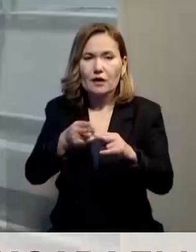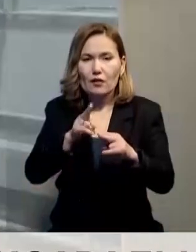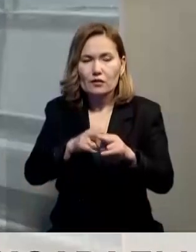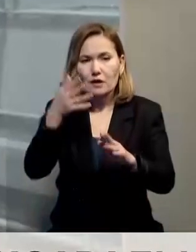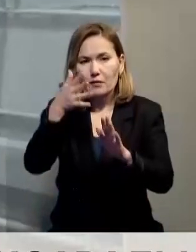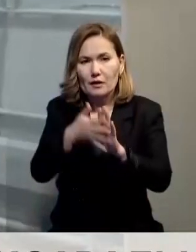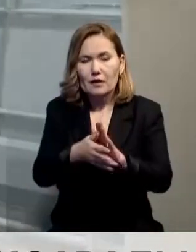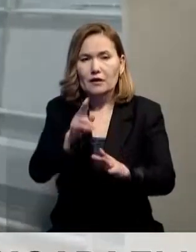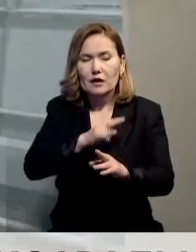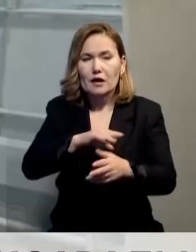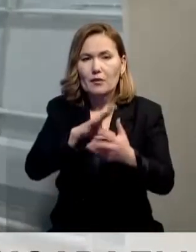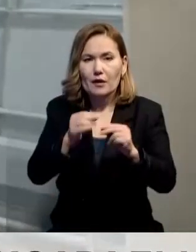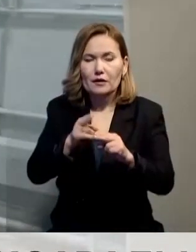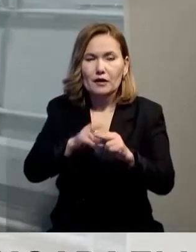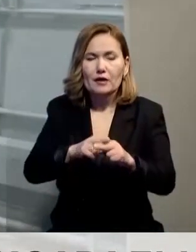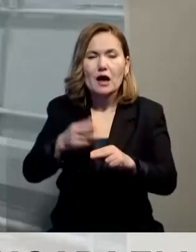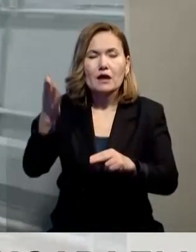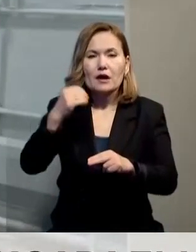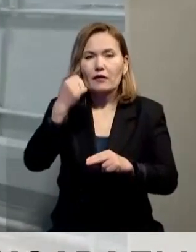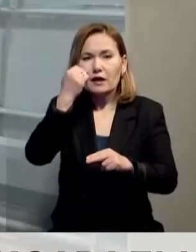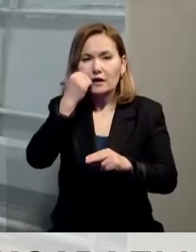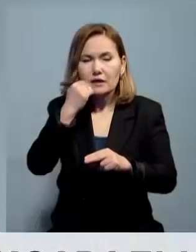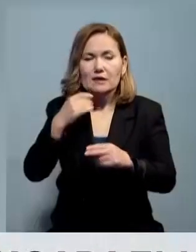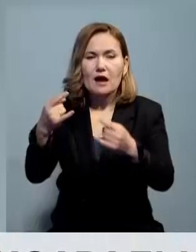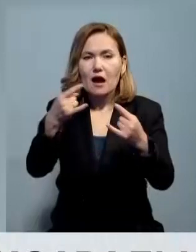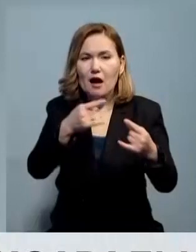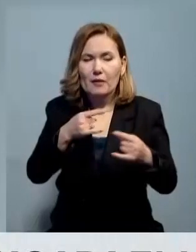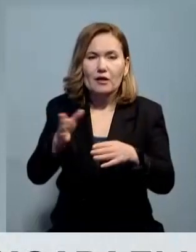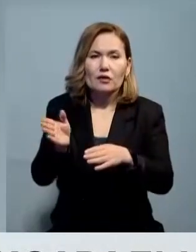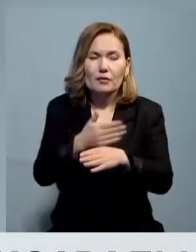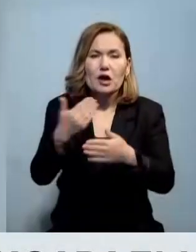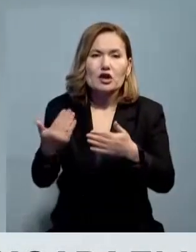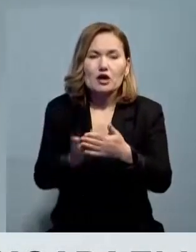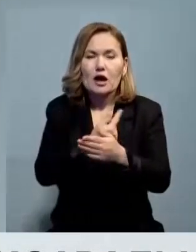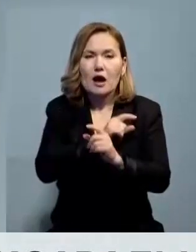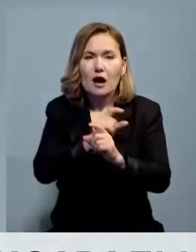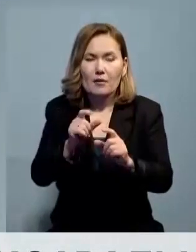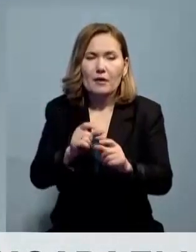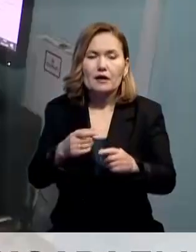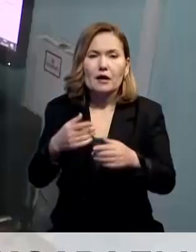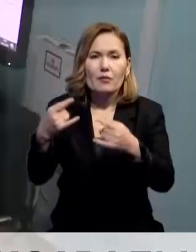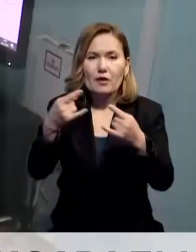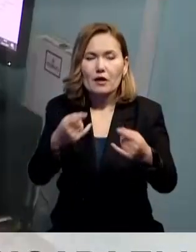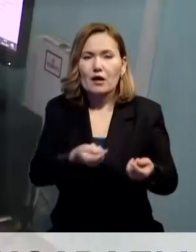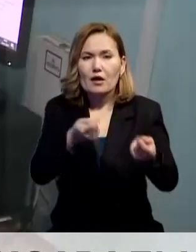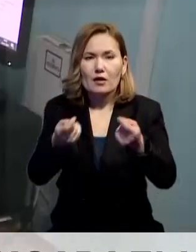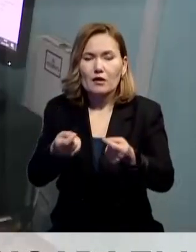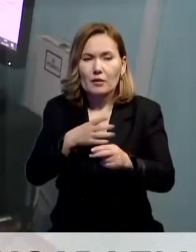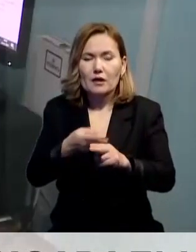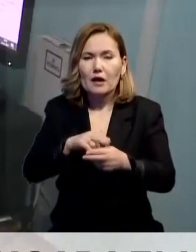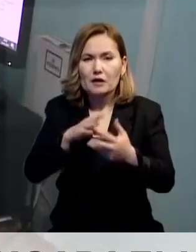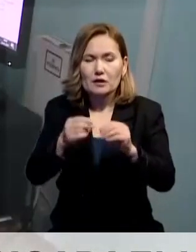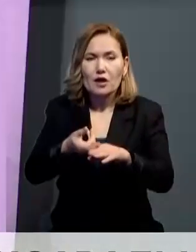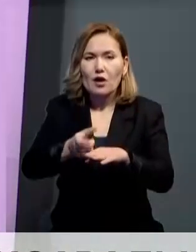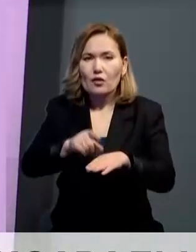ай ғана болды. Мүмкіндіктерін ескі аппаратпен салыстыруға мүлдем келмейді, дейді. Бұрын рентген түсірілімін емделушінің қолына бере алмай әуреленетін.